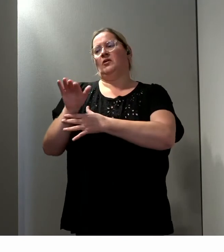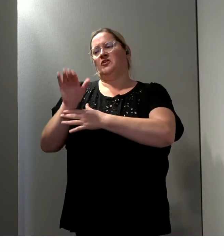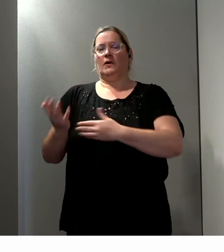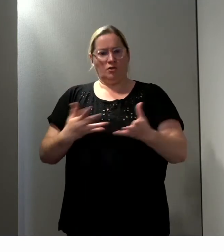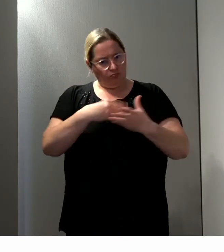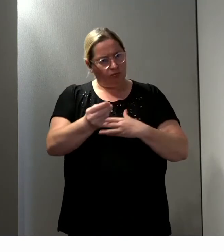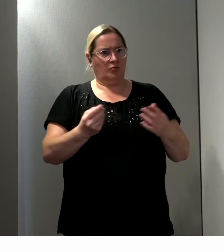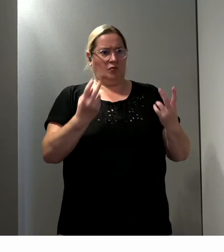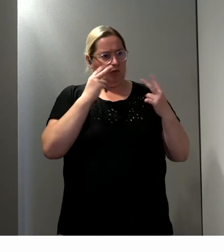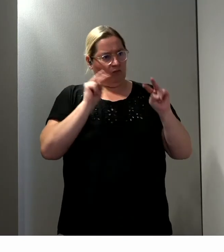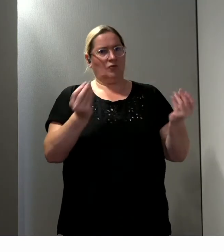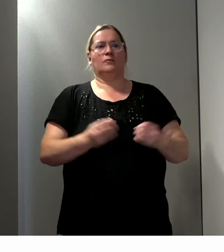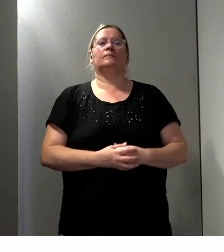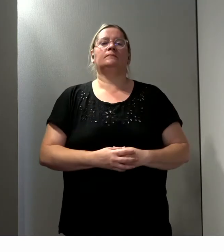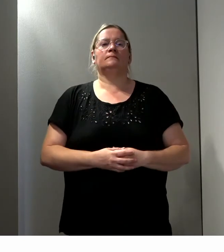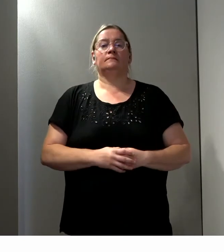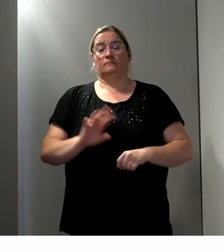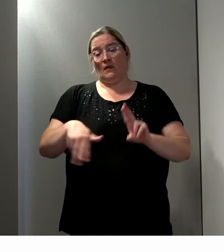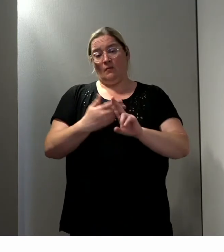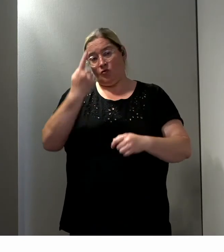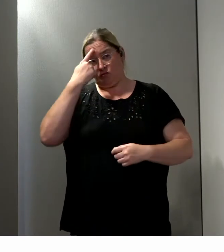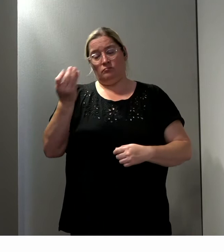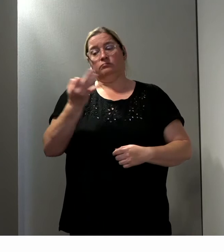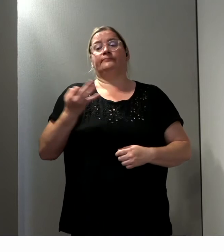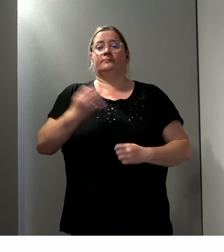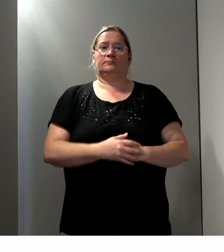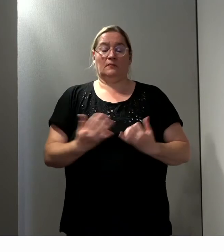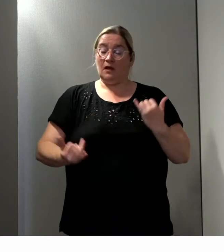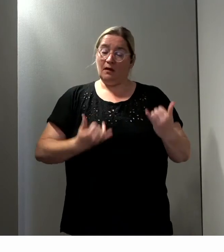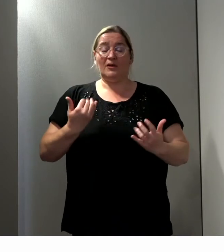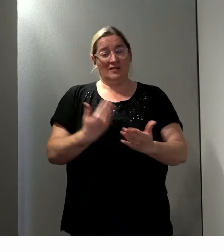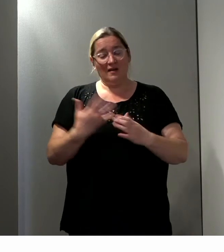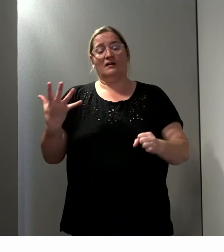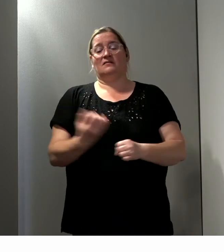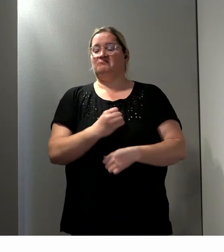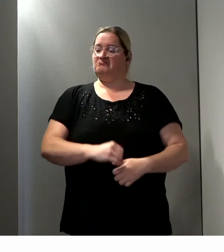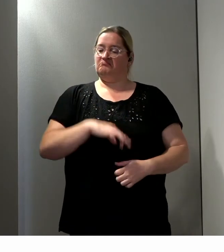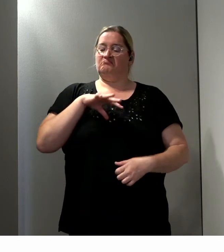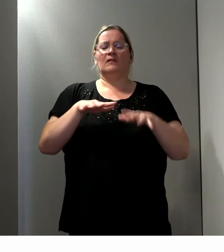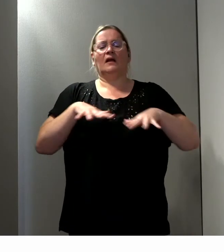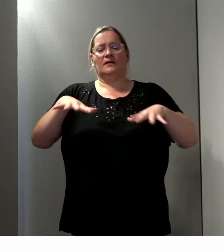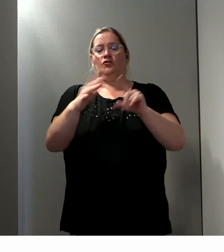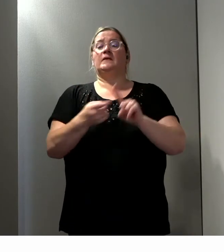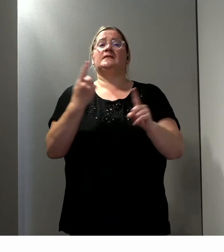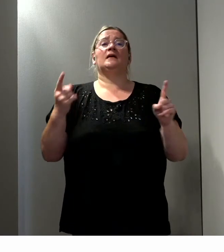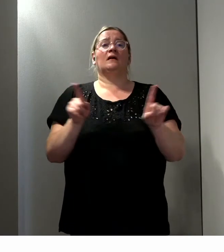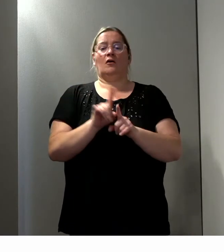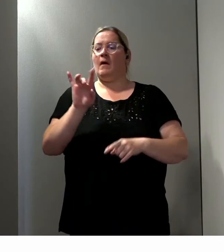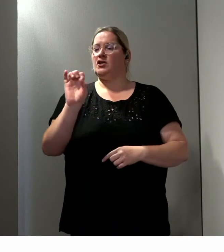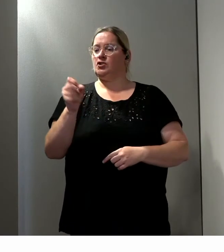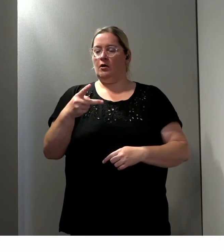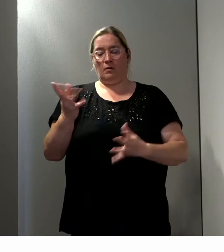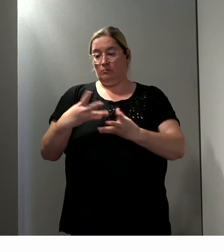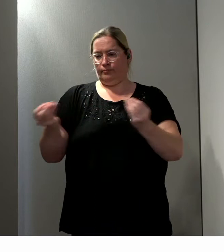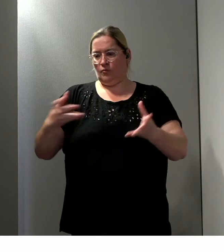protection des personnes handicapées ? Alors, je dirais une réponse qui me vient tout de suite, c'est que évidemment, ça serait une grande fierté que des réseaux spécialisés comme le nôtre, comme HUP, disparaissent ou